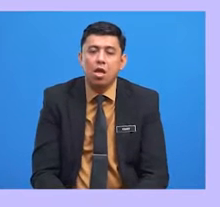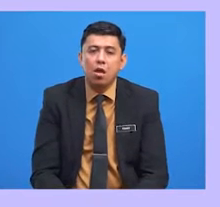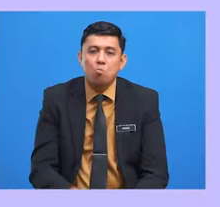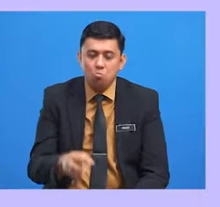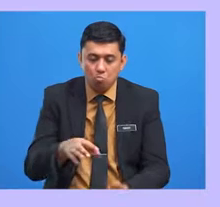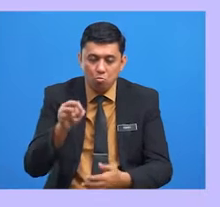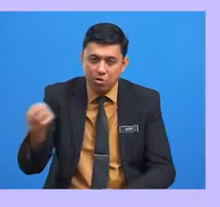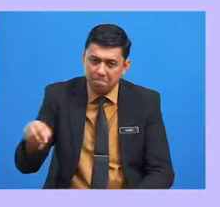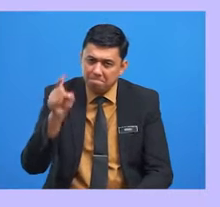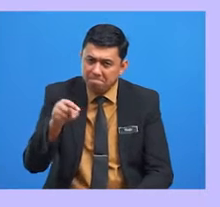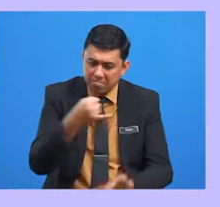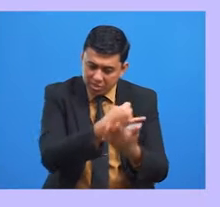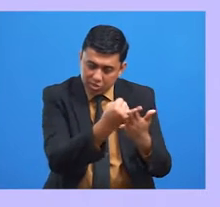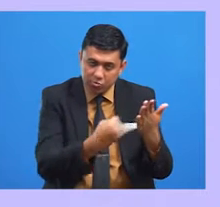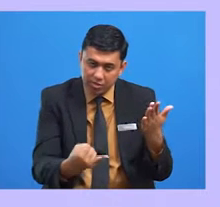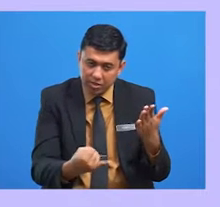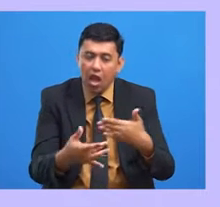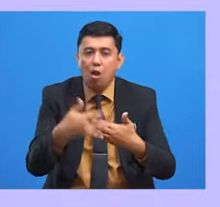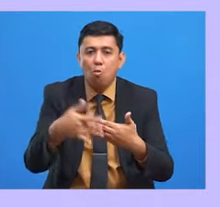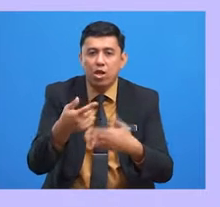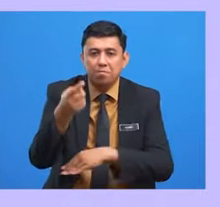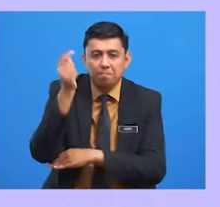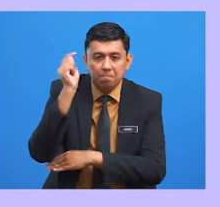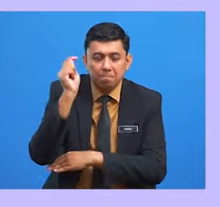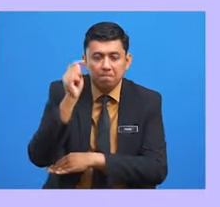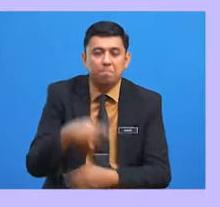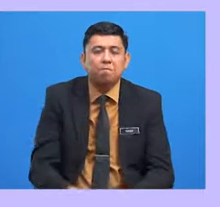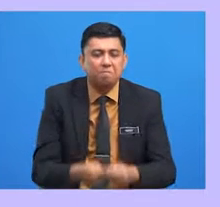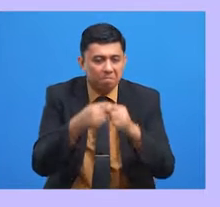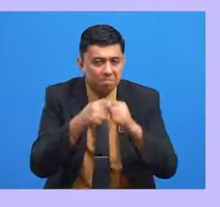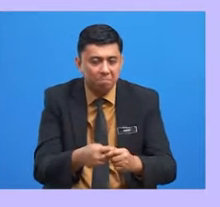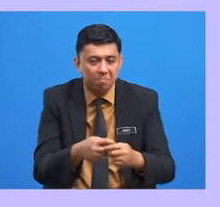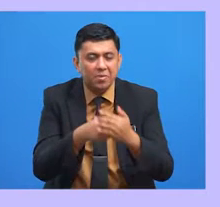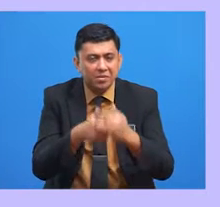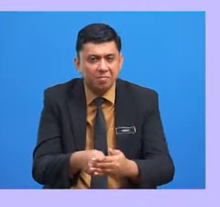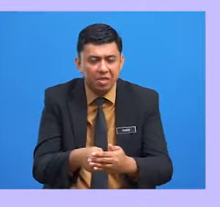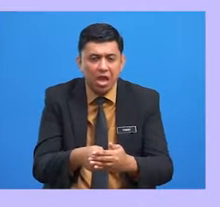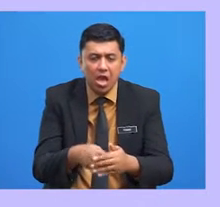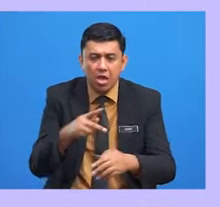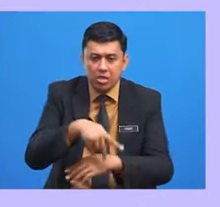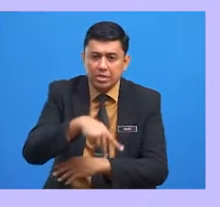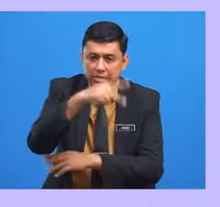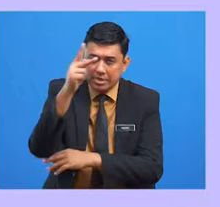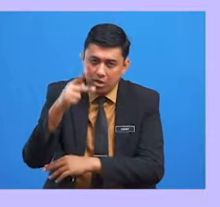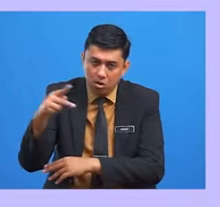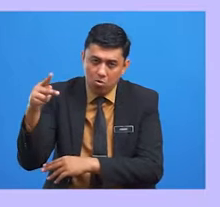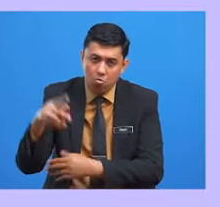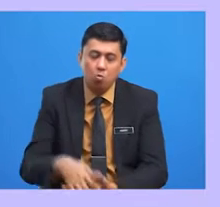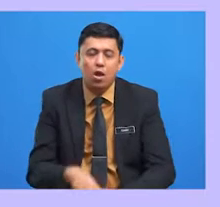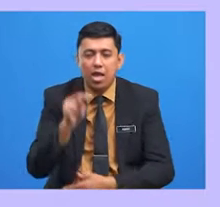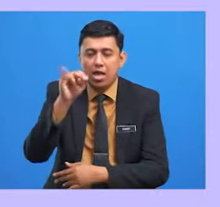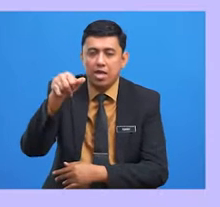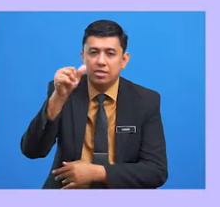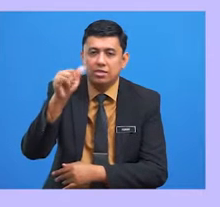melukis keluk anjal. Di awal pembelajaran tadi, saya telah menekankan tip keluk anjal iaitu anjali